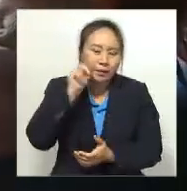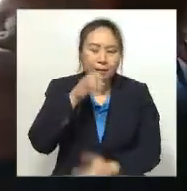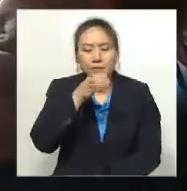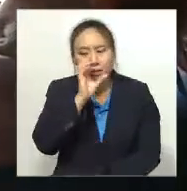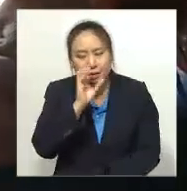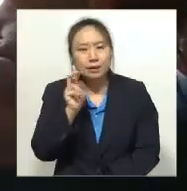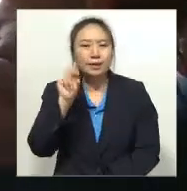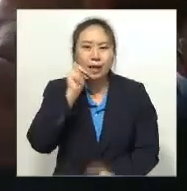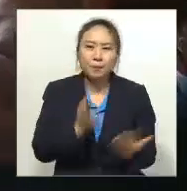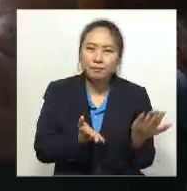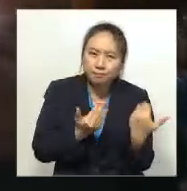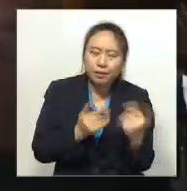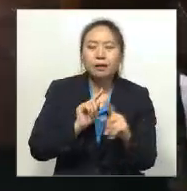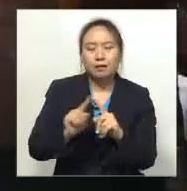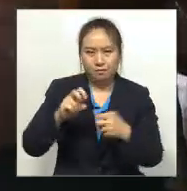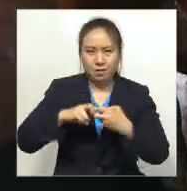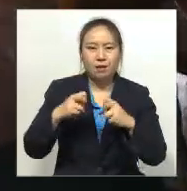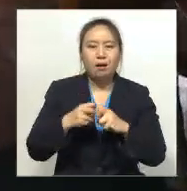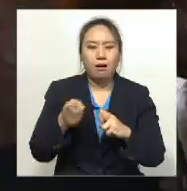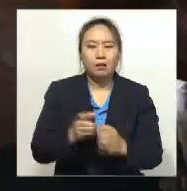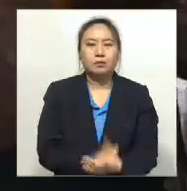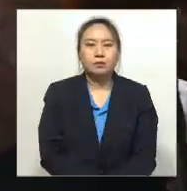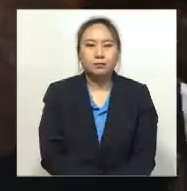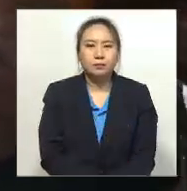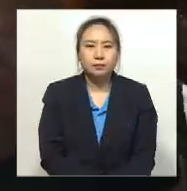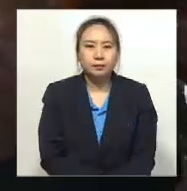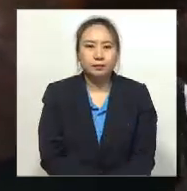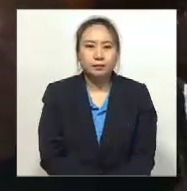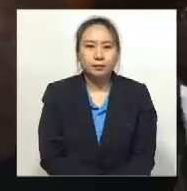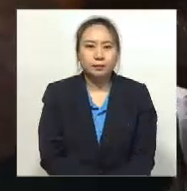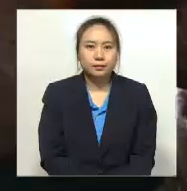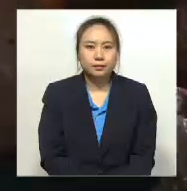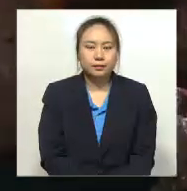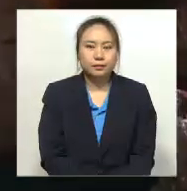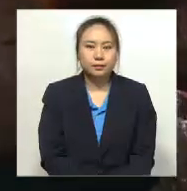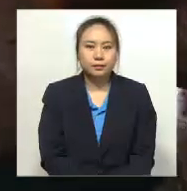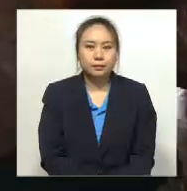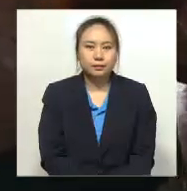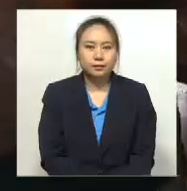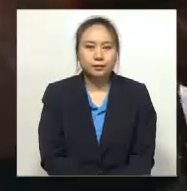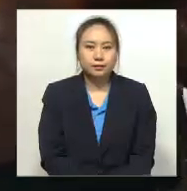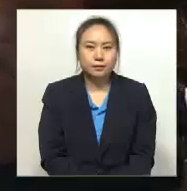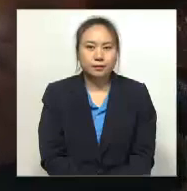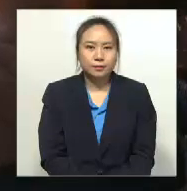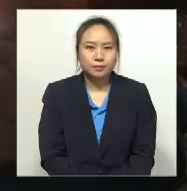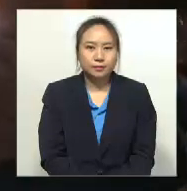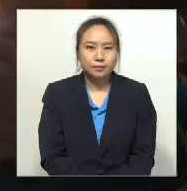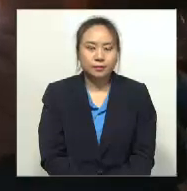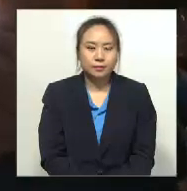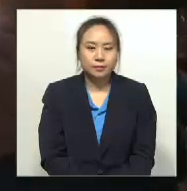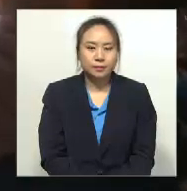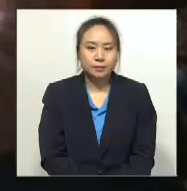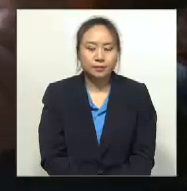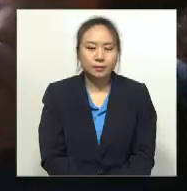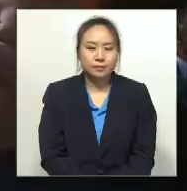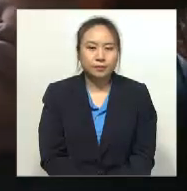น้ำใสกับนั่นแหละน้ำใสน้ำนั่นนี่แหละเดือดร้อนแบบนั้นนะ อยากได้อะไรเป็นพิเศษไหมคะ จะได้